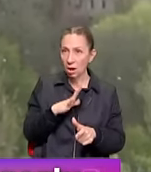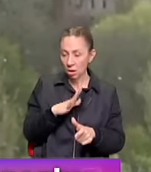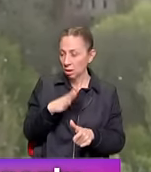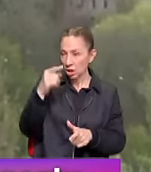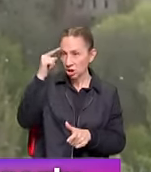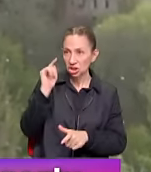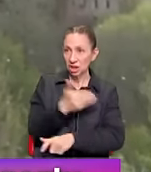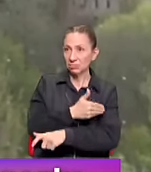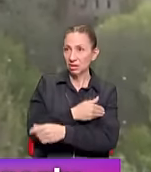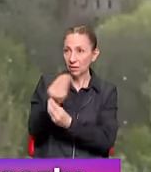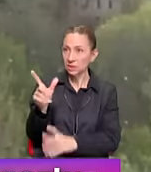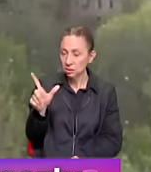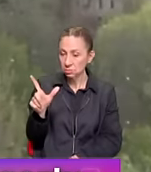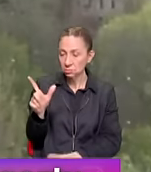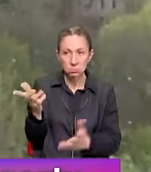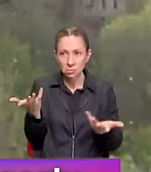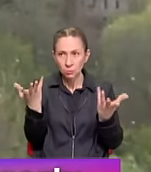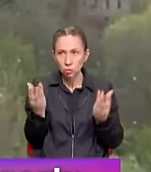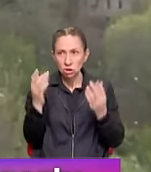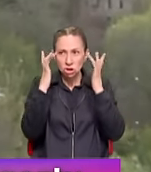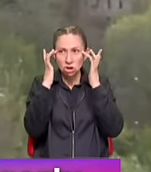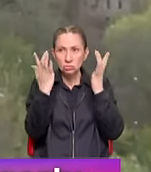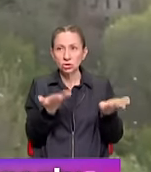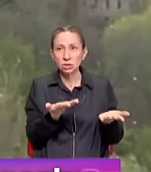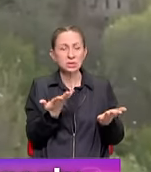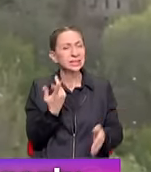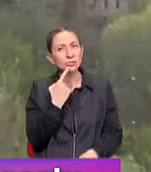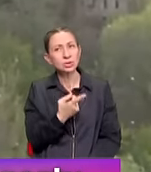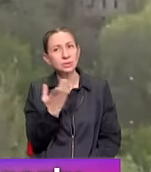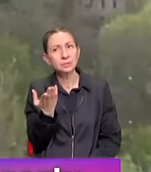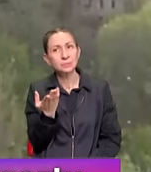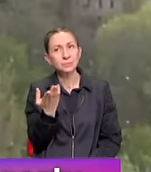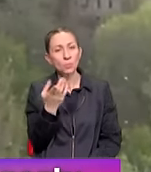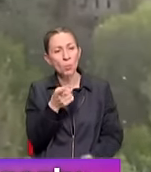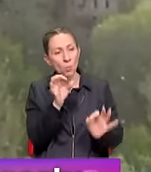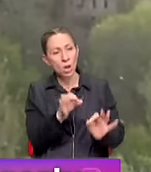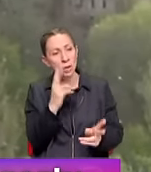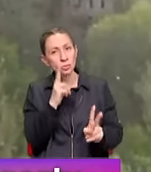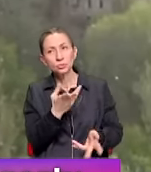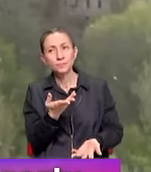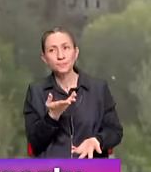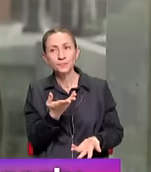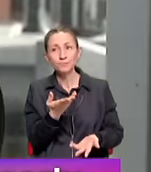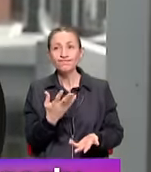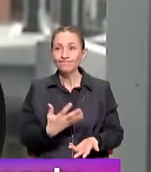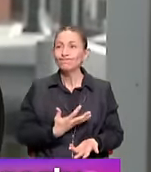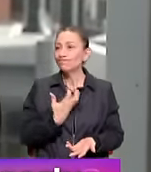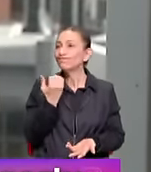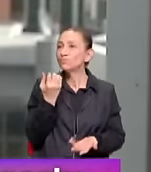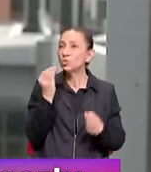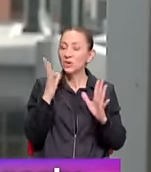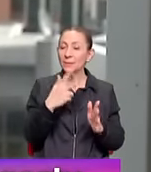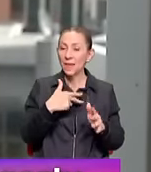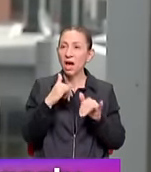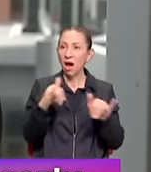da Kaş'a hizmet etmesi gerekiyor. Ne yapacağını şaşırmış durumda. Ne dersiniz bu duruma, bu tabloya? Maalesef birçok belediye